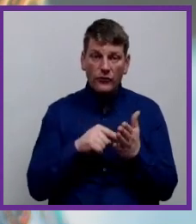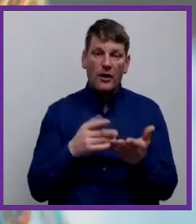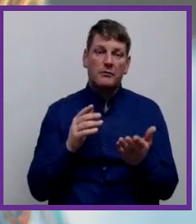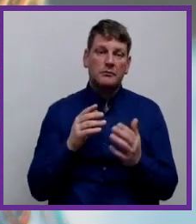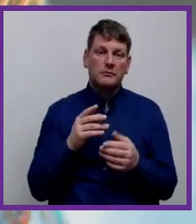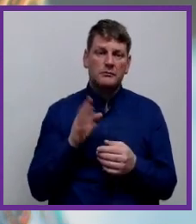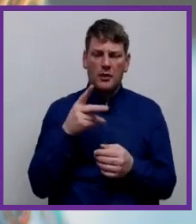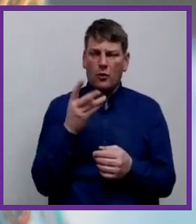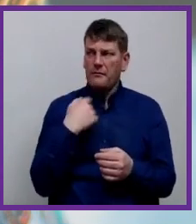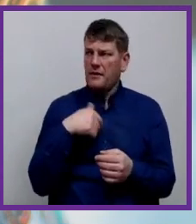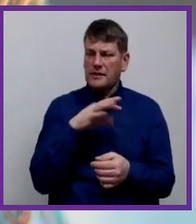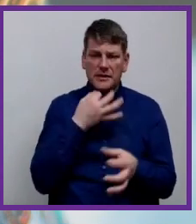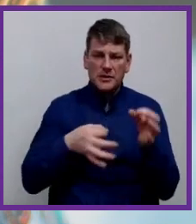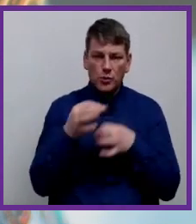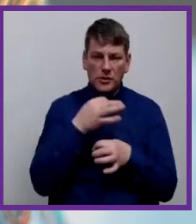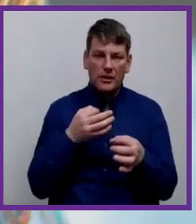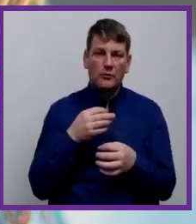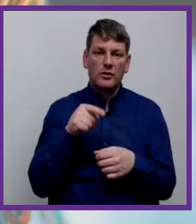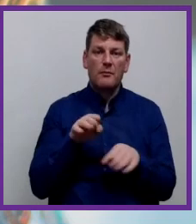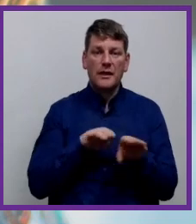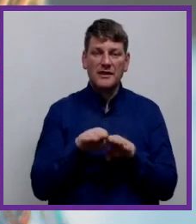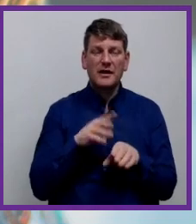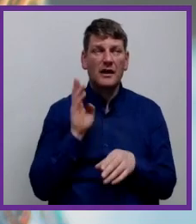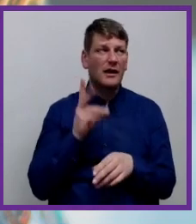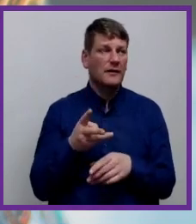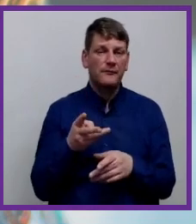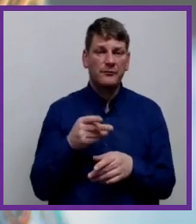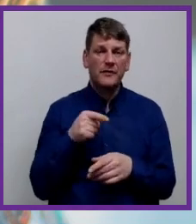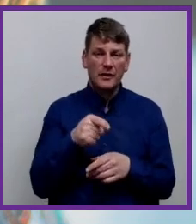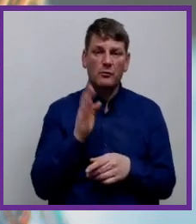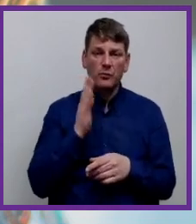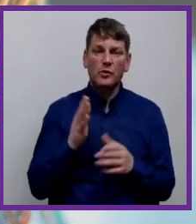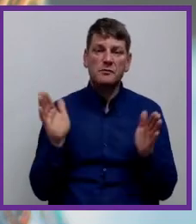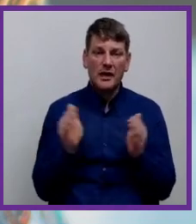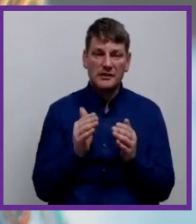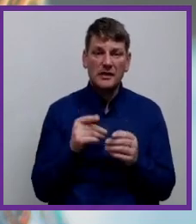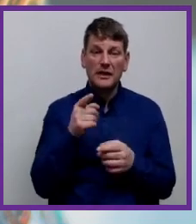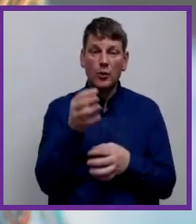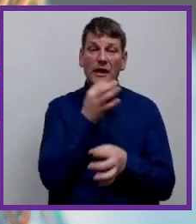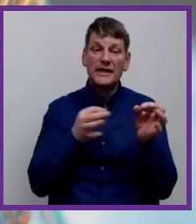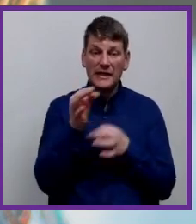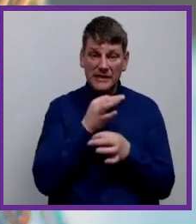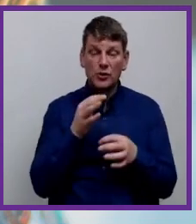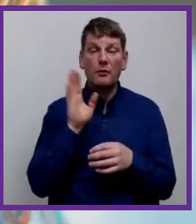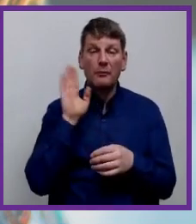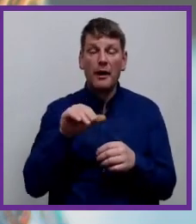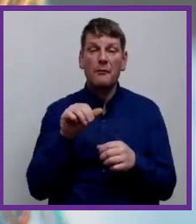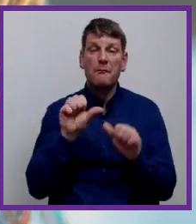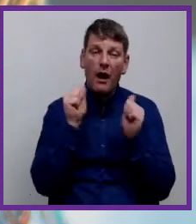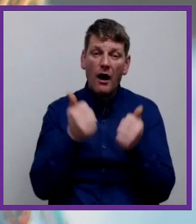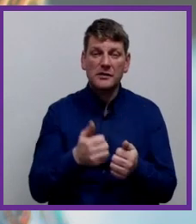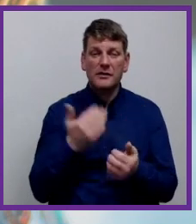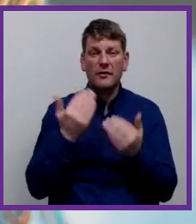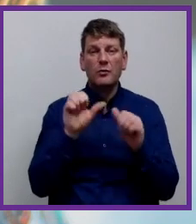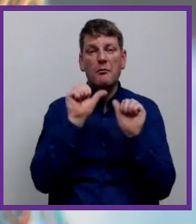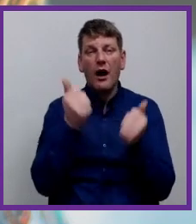mēs par te diskutējam vai kaut ko tam līdzīgi, bet, ka respektīvi, ka tā būs tā viena mazāk. Ne, nu, būs diskusija par pašu mākslu, un varbūt, ko pats mākslinieks gribēja mums